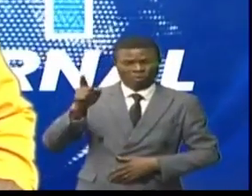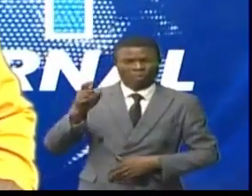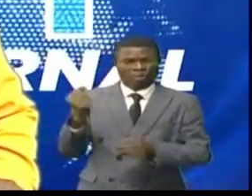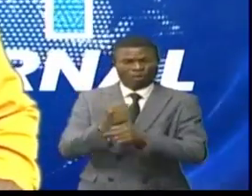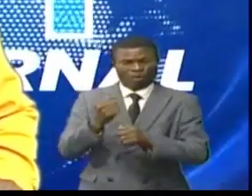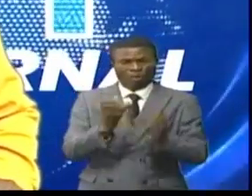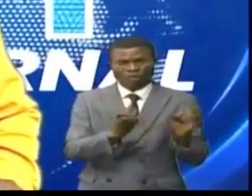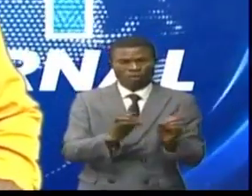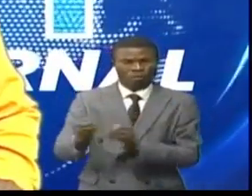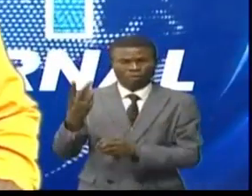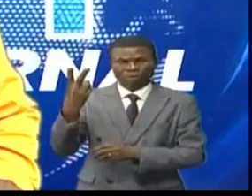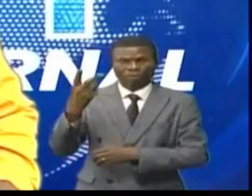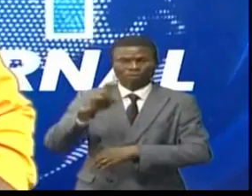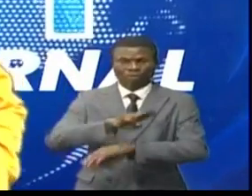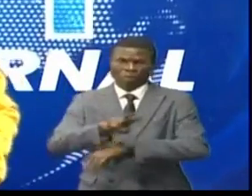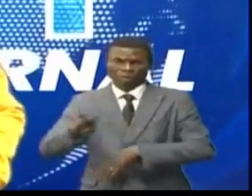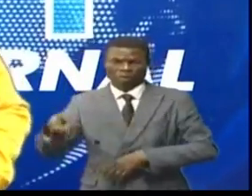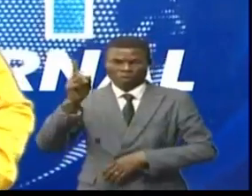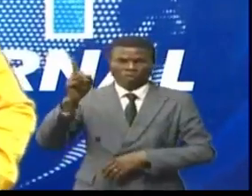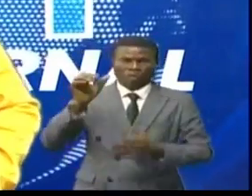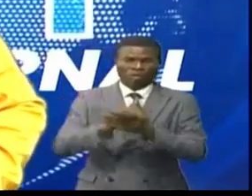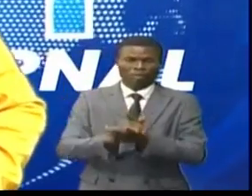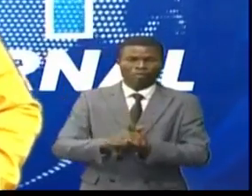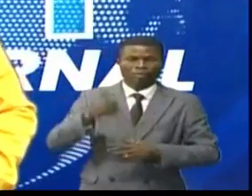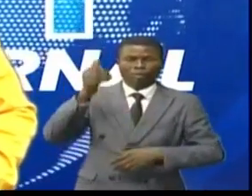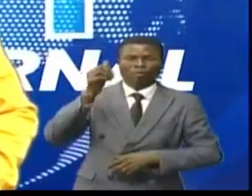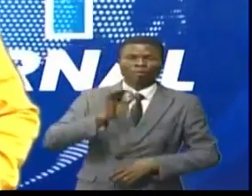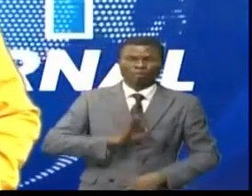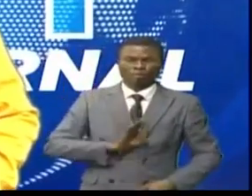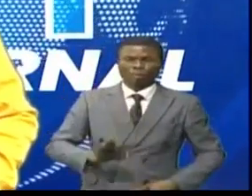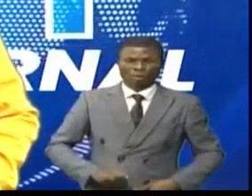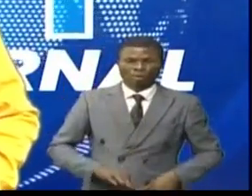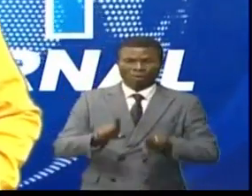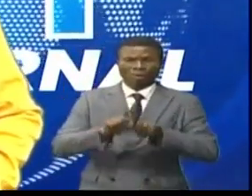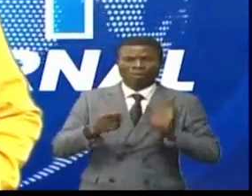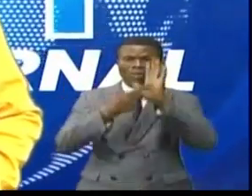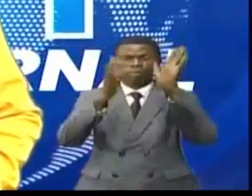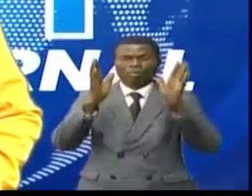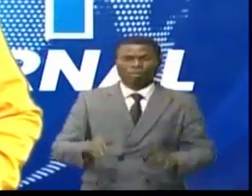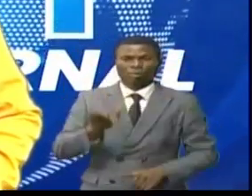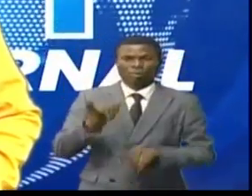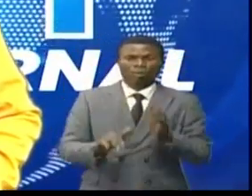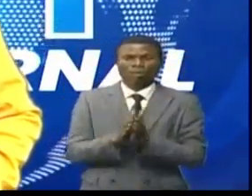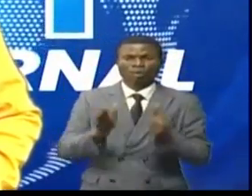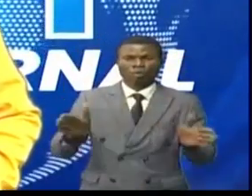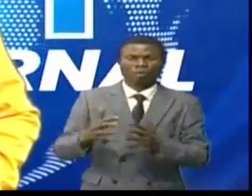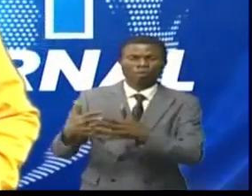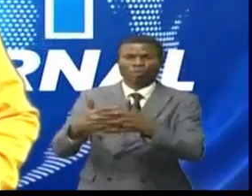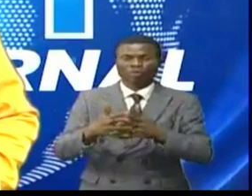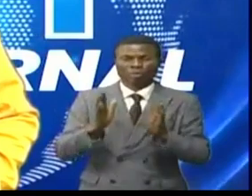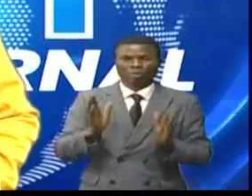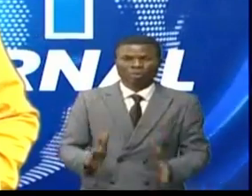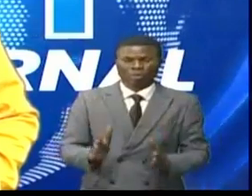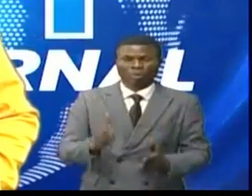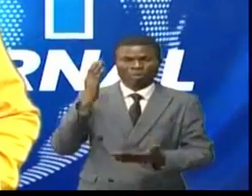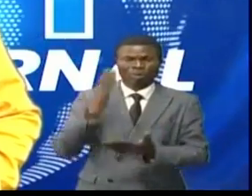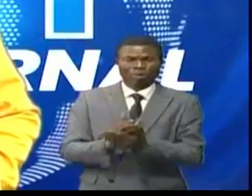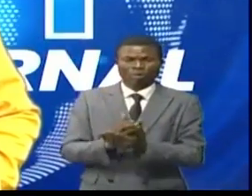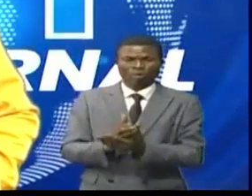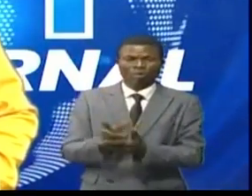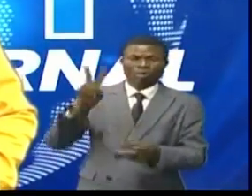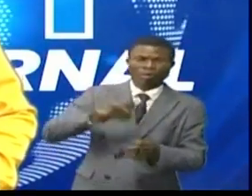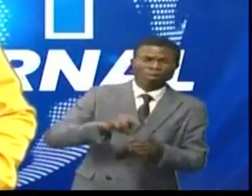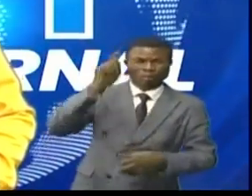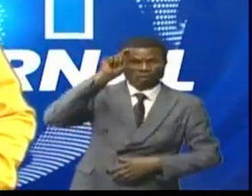travail de 2 heures entre la première dame de la République et la représentante du secrétaire général des Nations Unies dans la lutte contre les